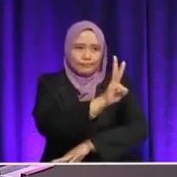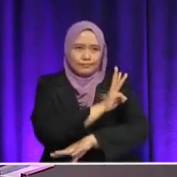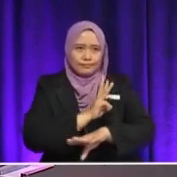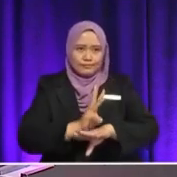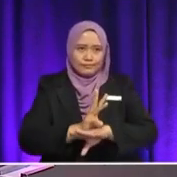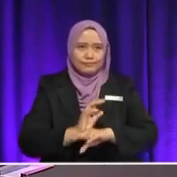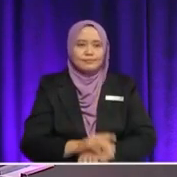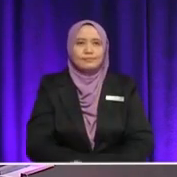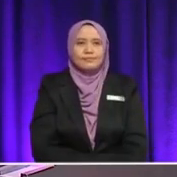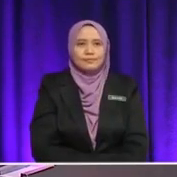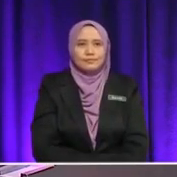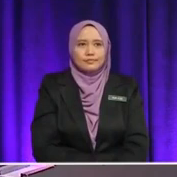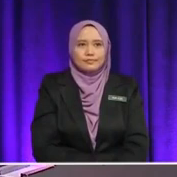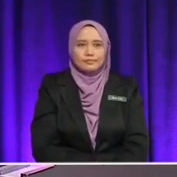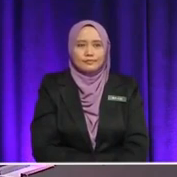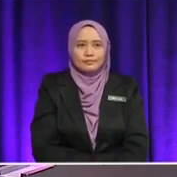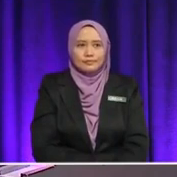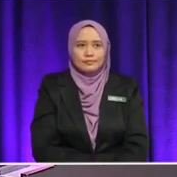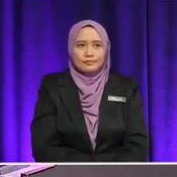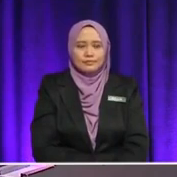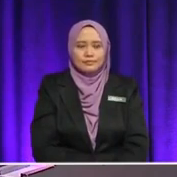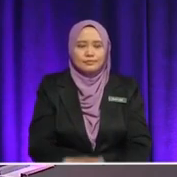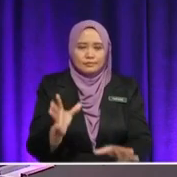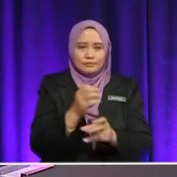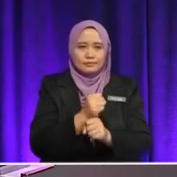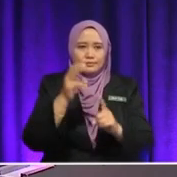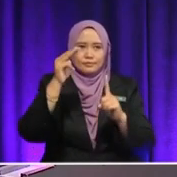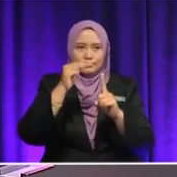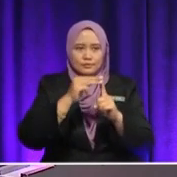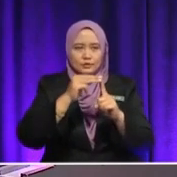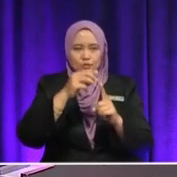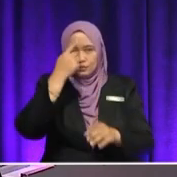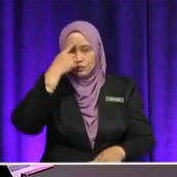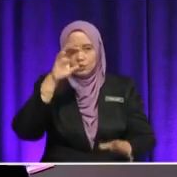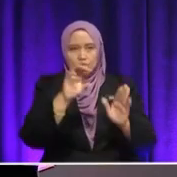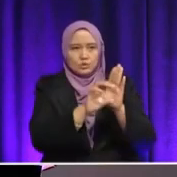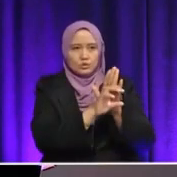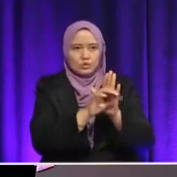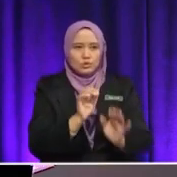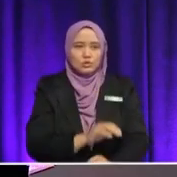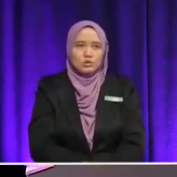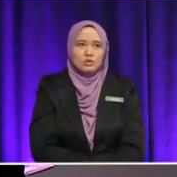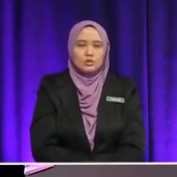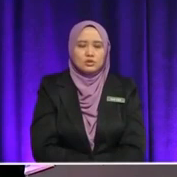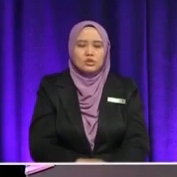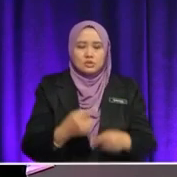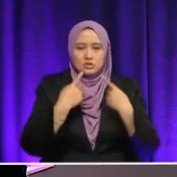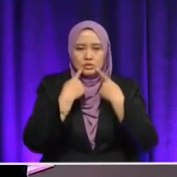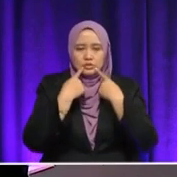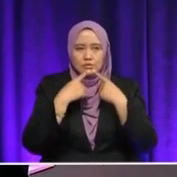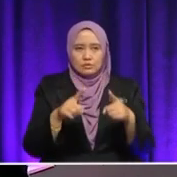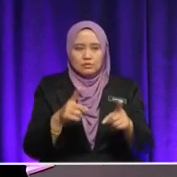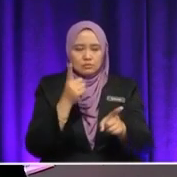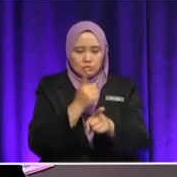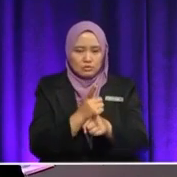uh uh tapi sudah dapat markah chord contoh jadi martovan tepat Yuk